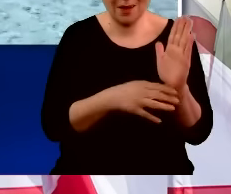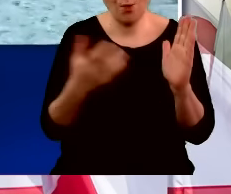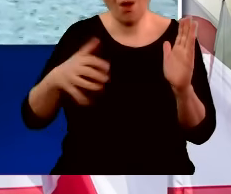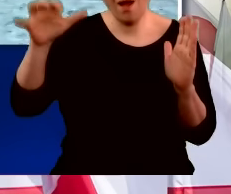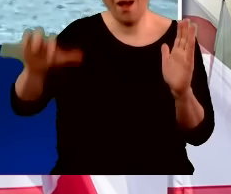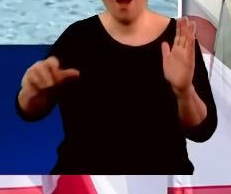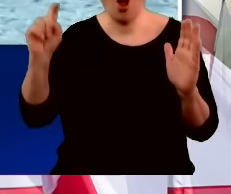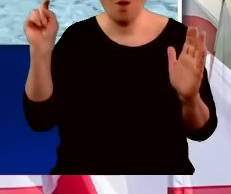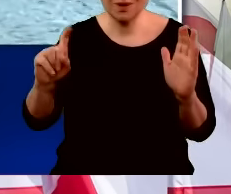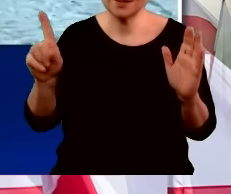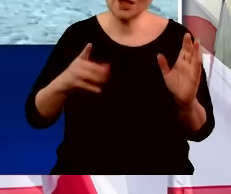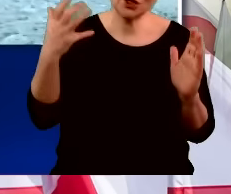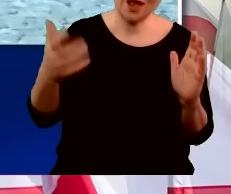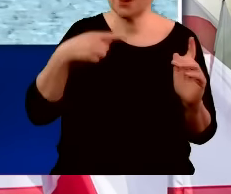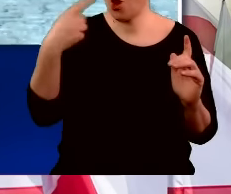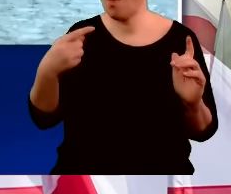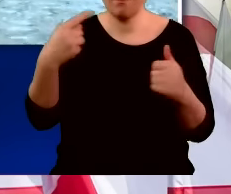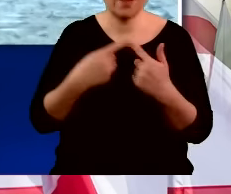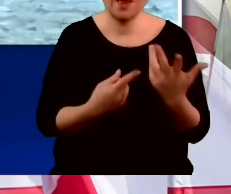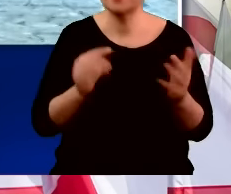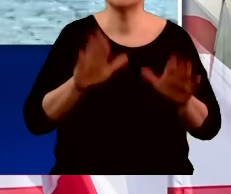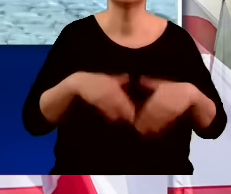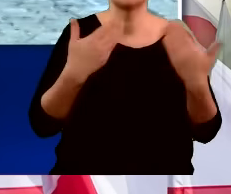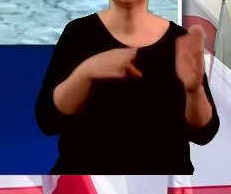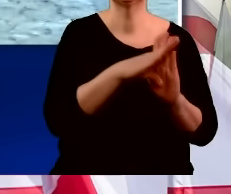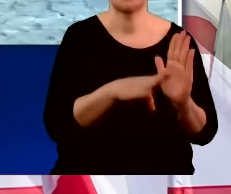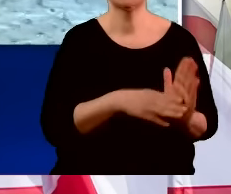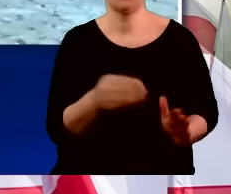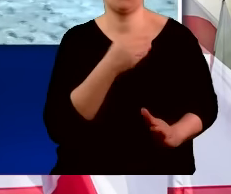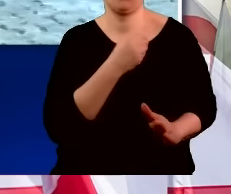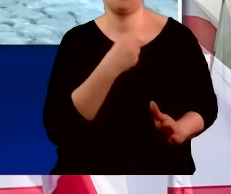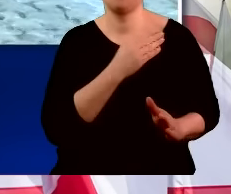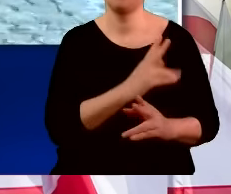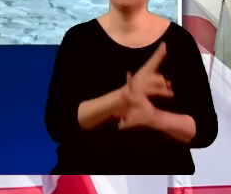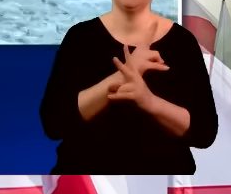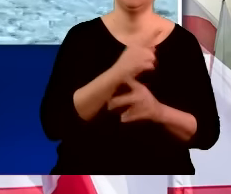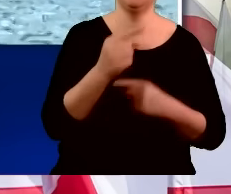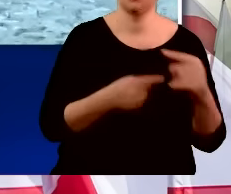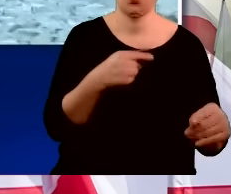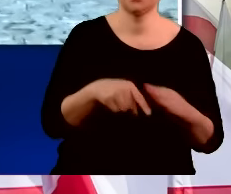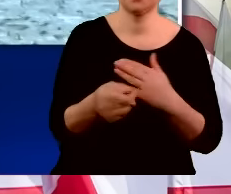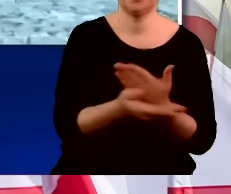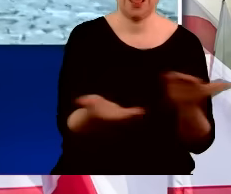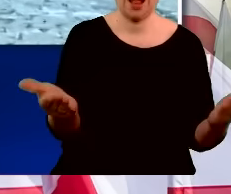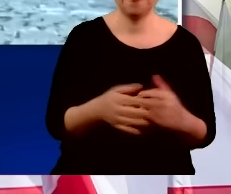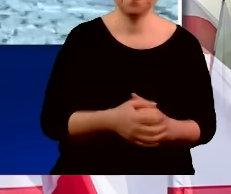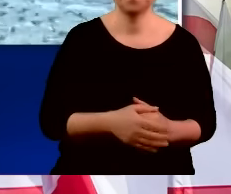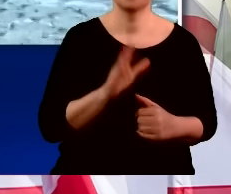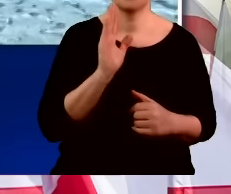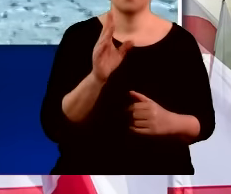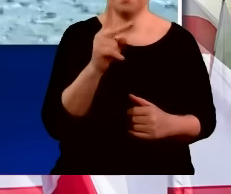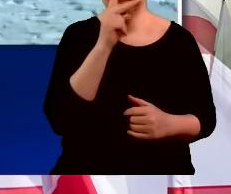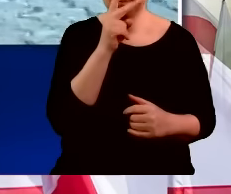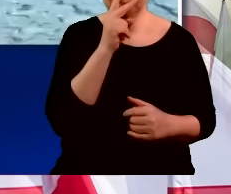też Sąd Najwyższy tak bardzo chętnie, jaki on zapewnił standard rzetelnego, bezstronnego procesu tym osobom? A potem proszę zwrócić uwagę, że